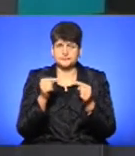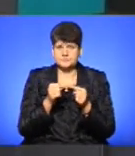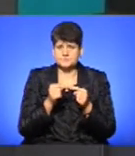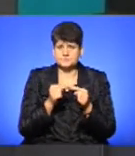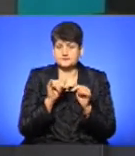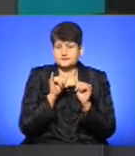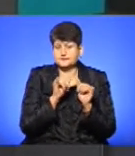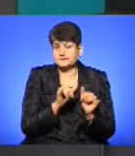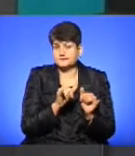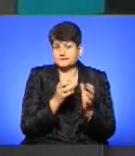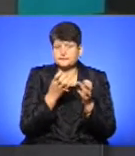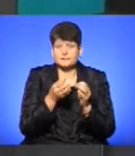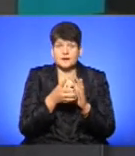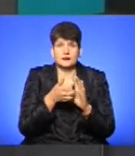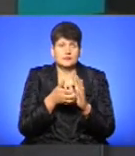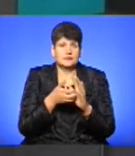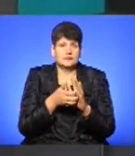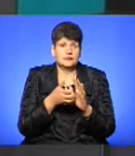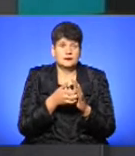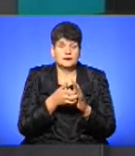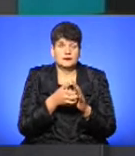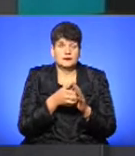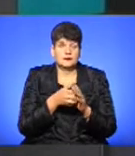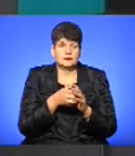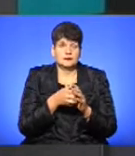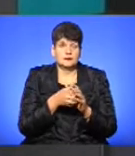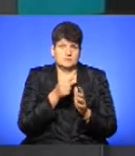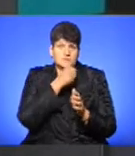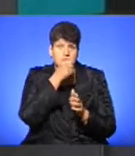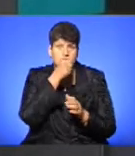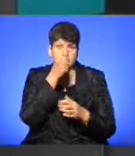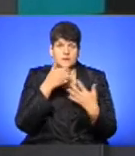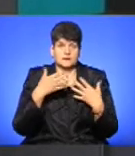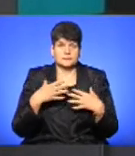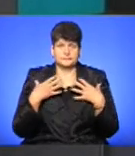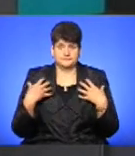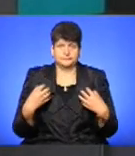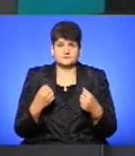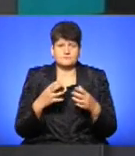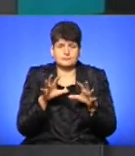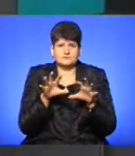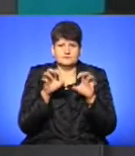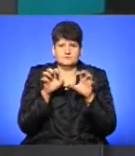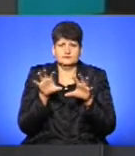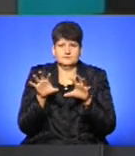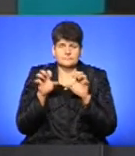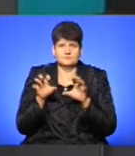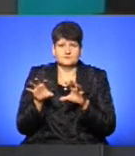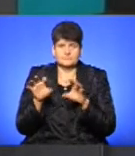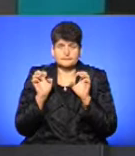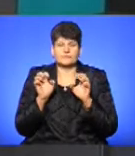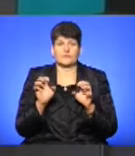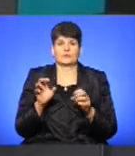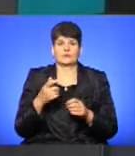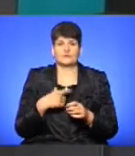ще недостатньо там зріла імунна система, і вони, як губка, скажімо так, впитують все,